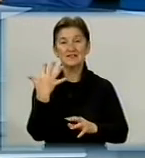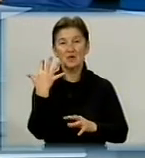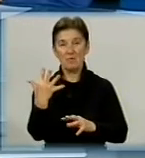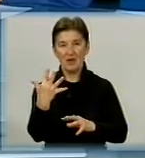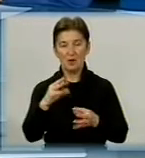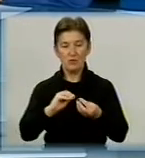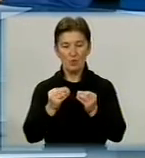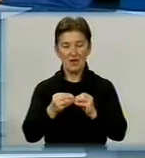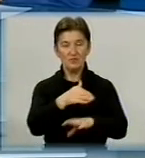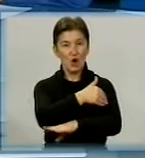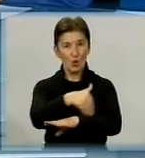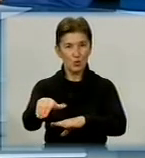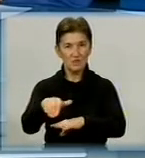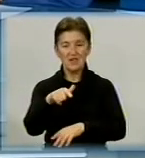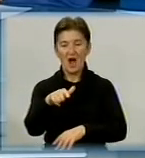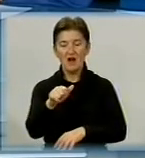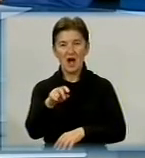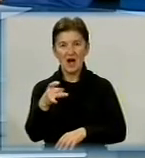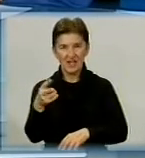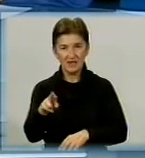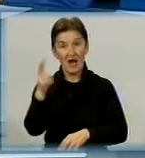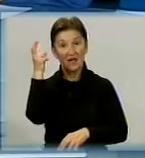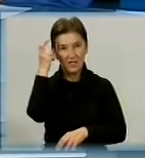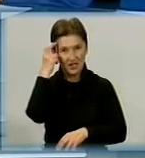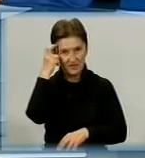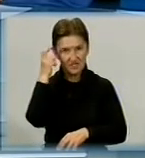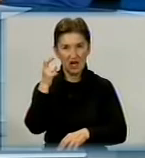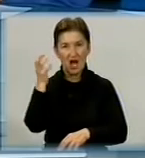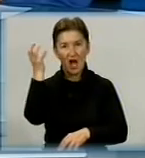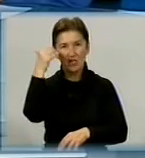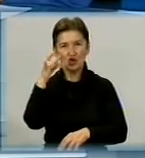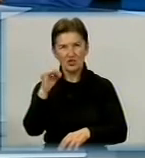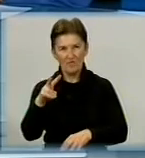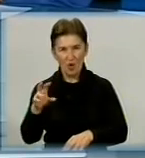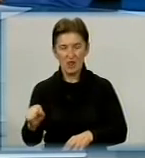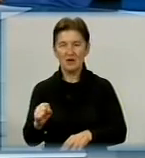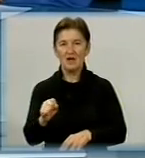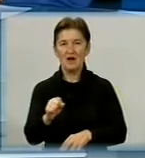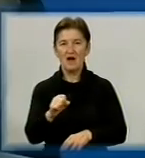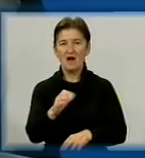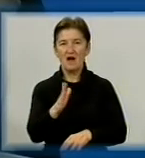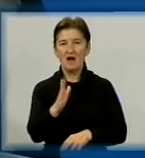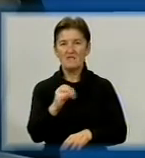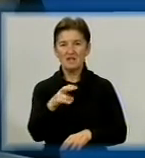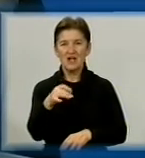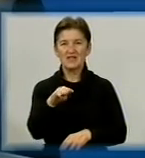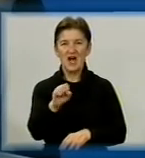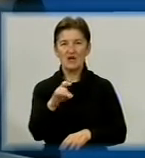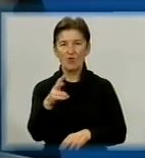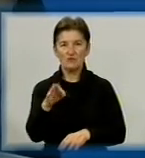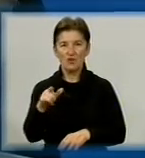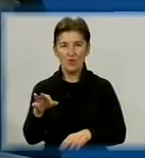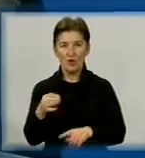улиц. Гагарина, Киевская, Черновола, Медведева и Тарковского.